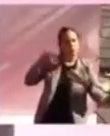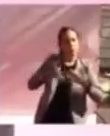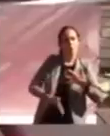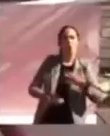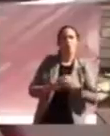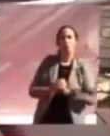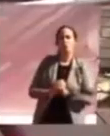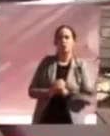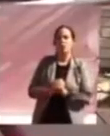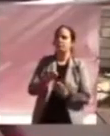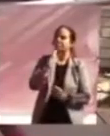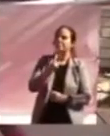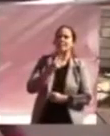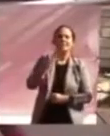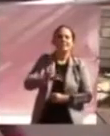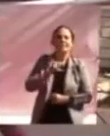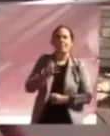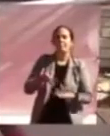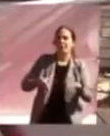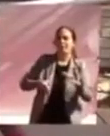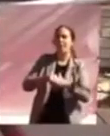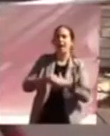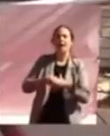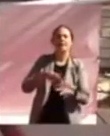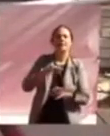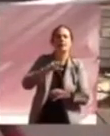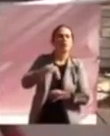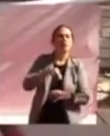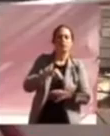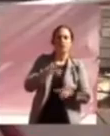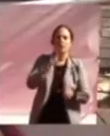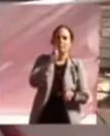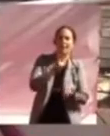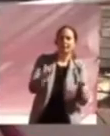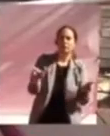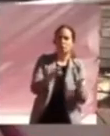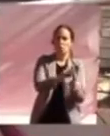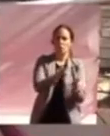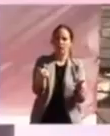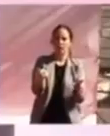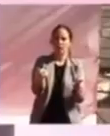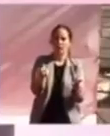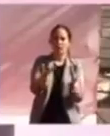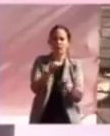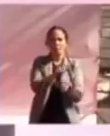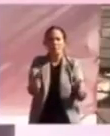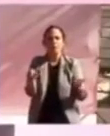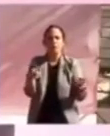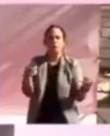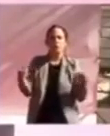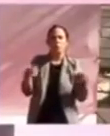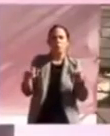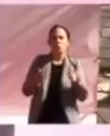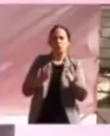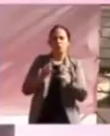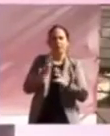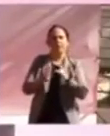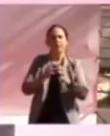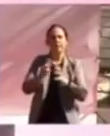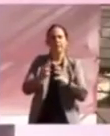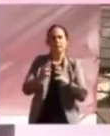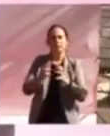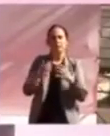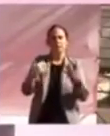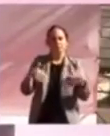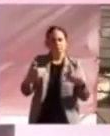cioè le persone dentro questa disse hanno assunto a livello addirittura personale direi